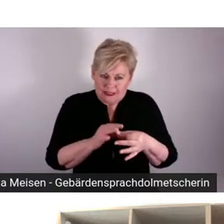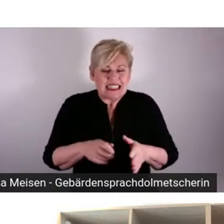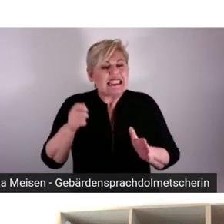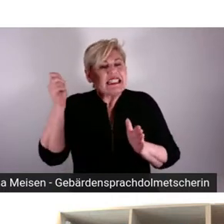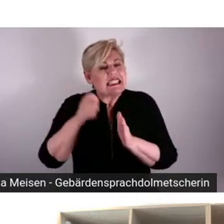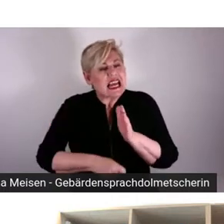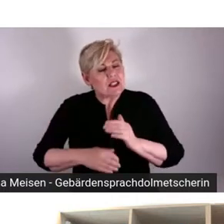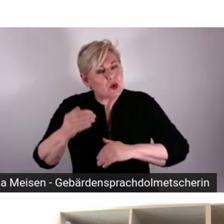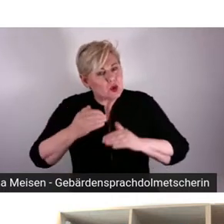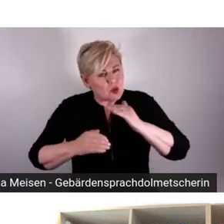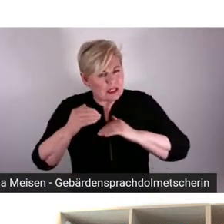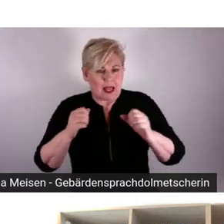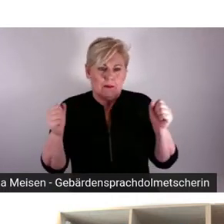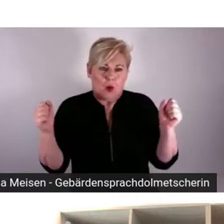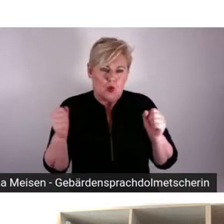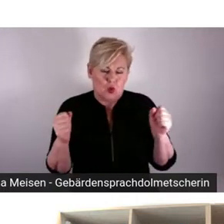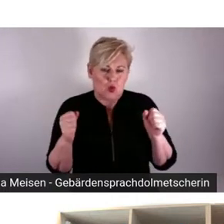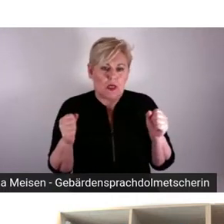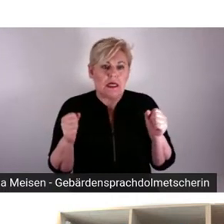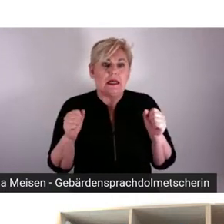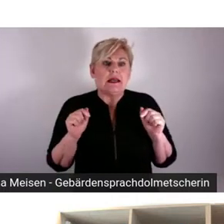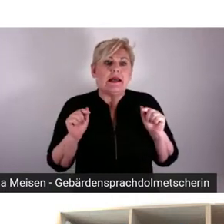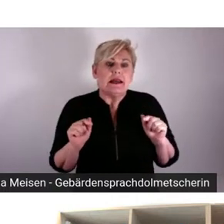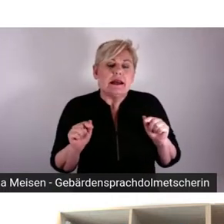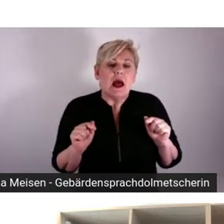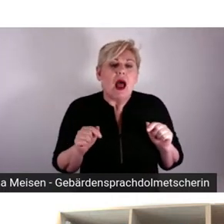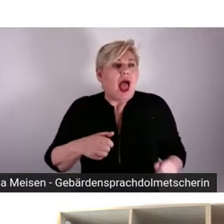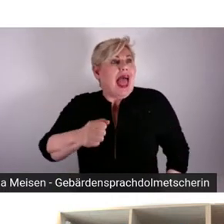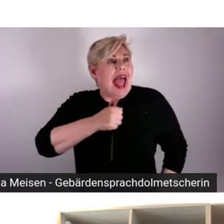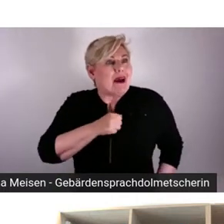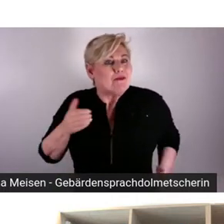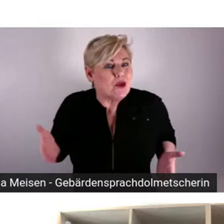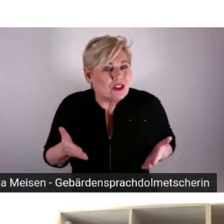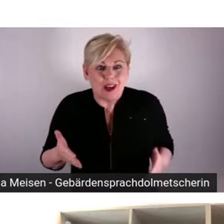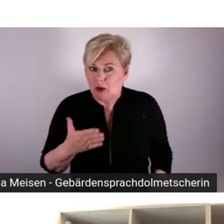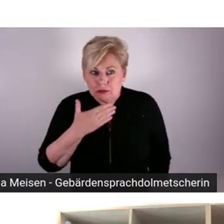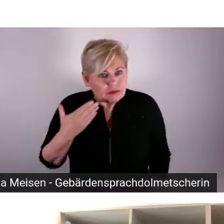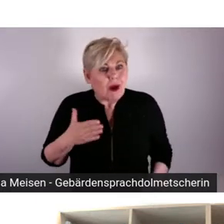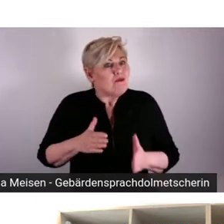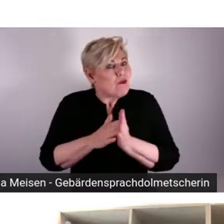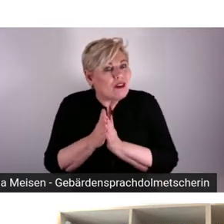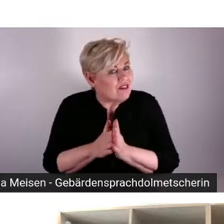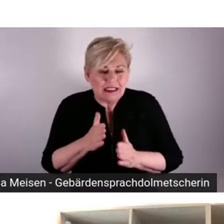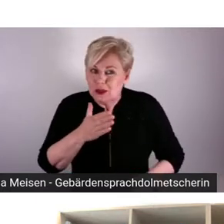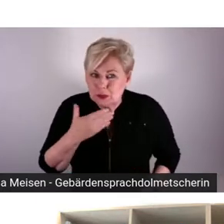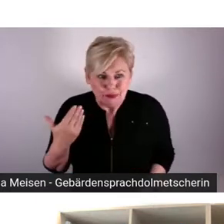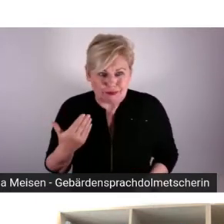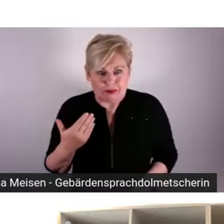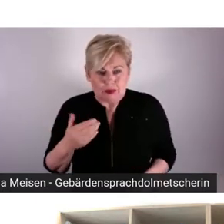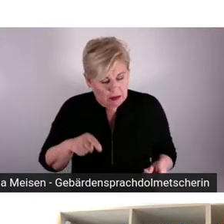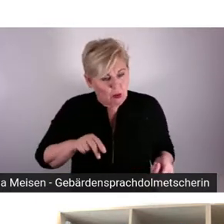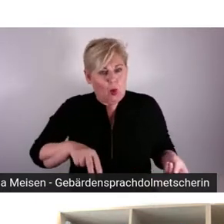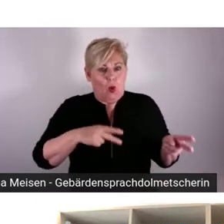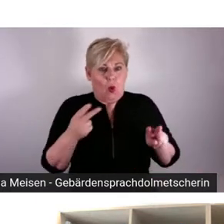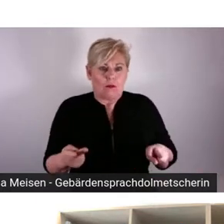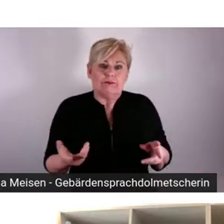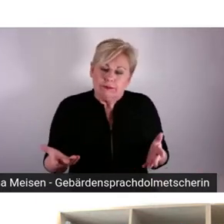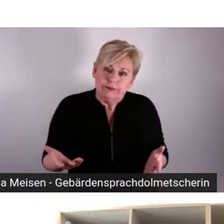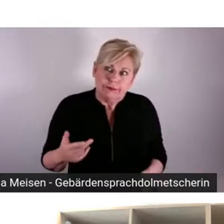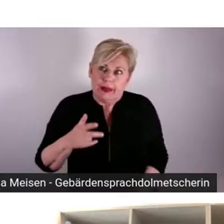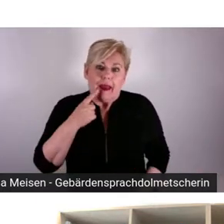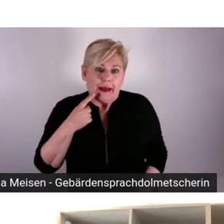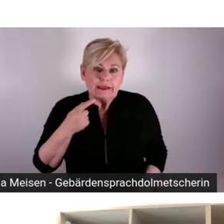ist gerade ein System, was ja nicht mit dieser Ermutigung arbeitet, mit Motivation, sondern deshalb heißt es so,